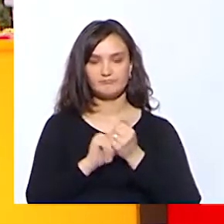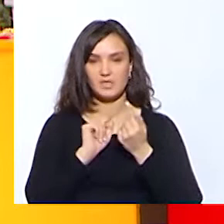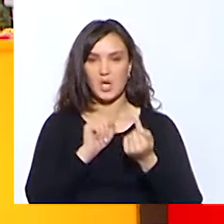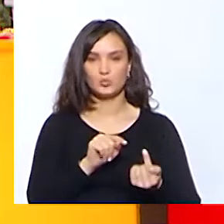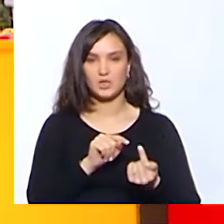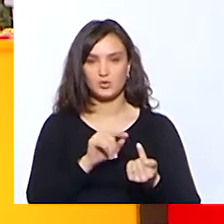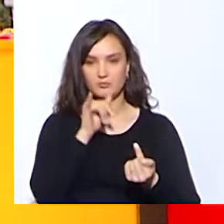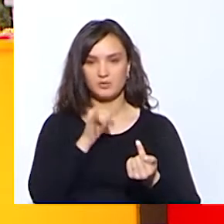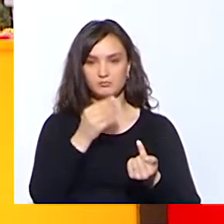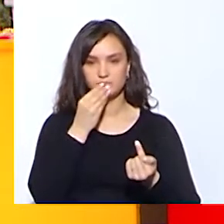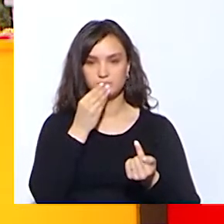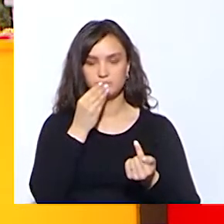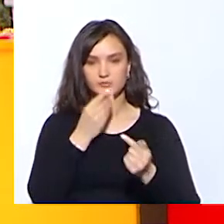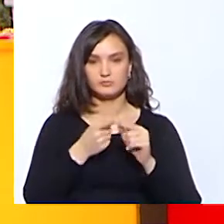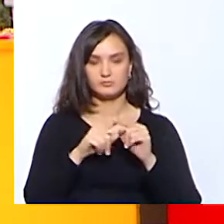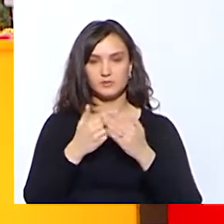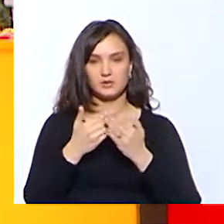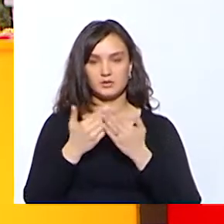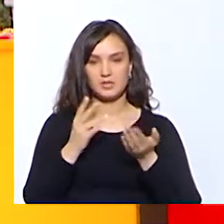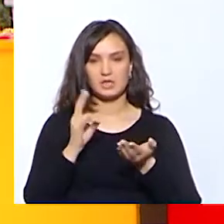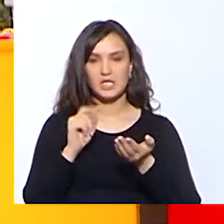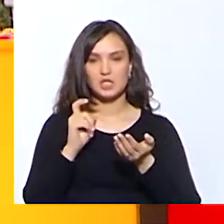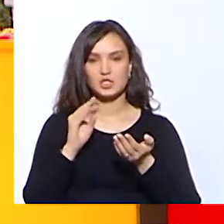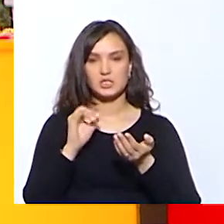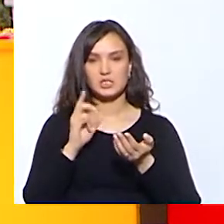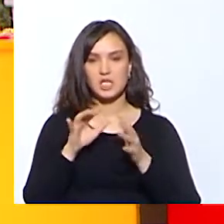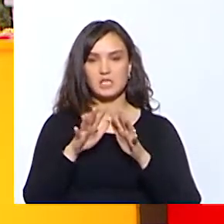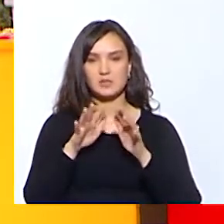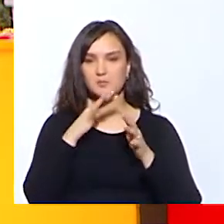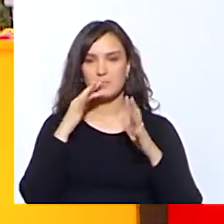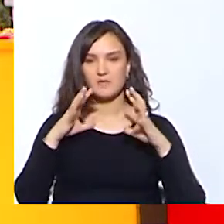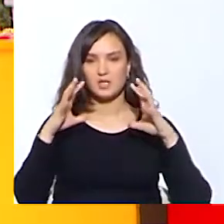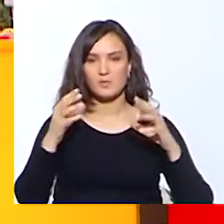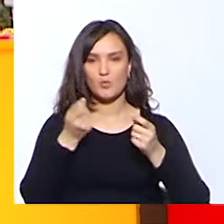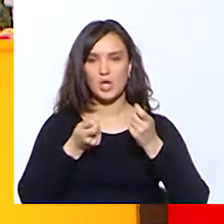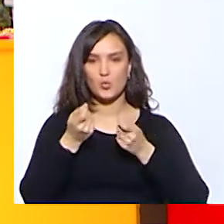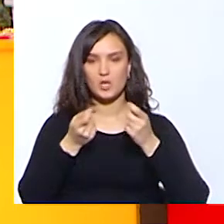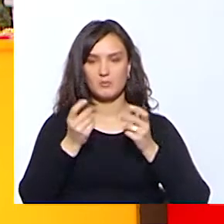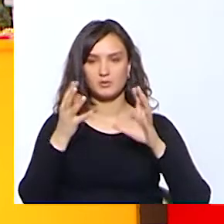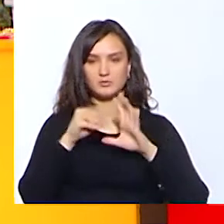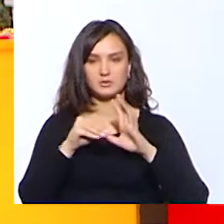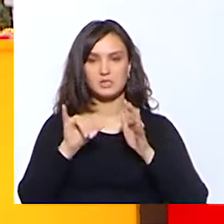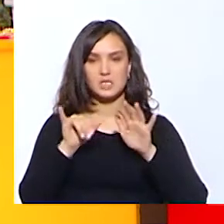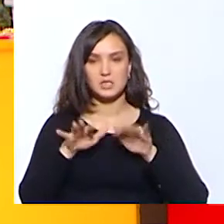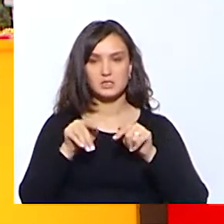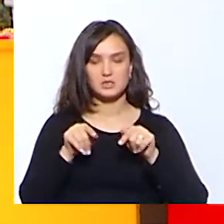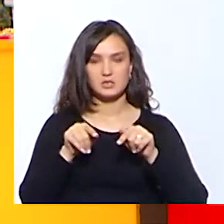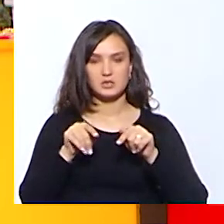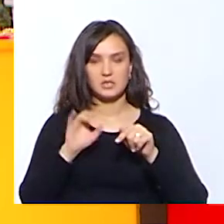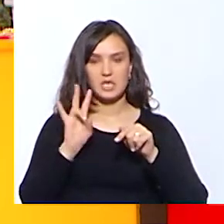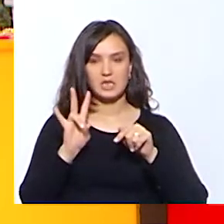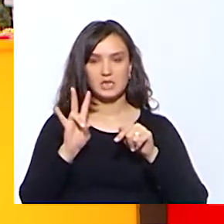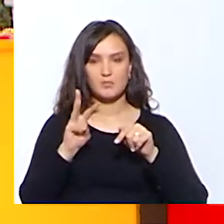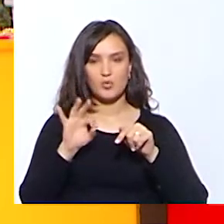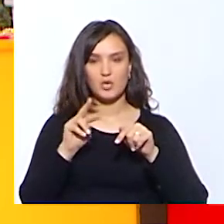აუტანლობა, როგორიც გახლავთ ნახშირწყლების დიდი მოლეკულები, ნახშირწყლები, სადაც ორი მოლეკულა